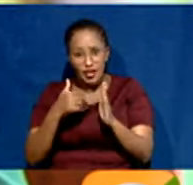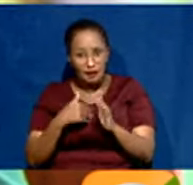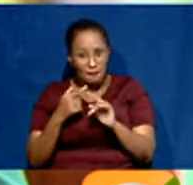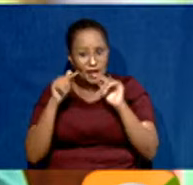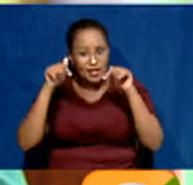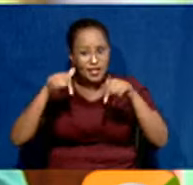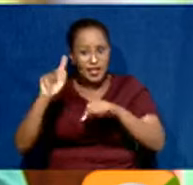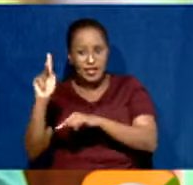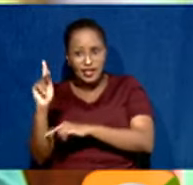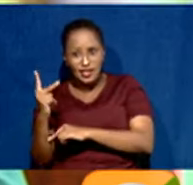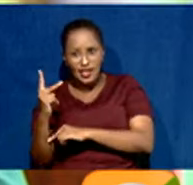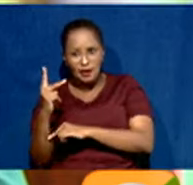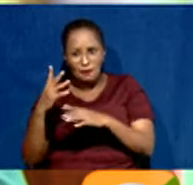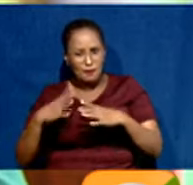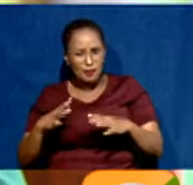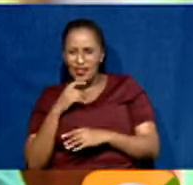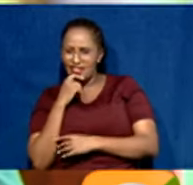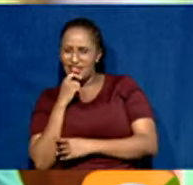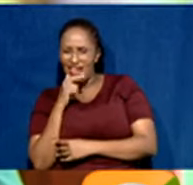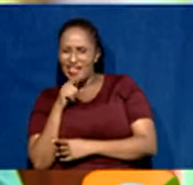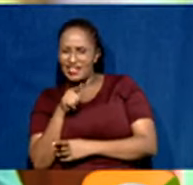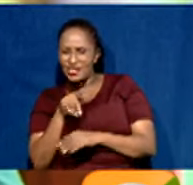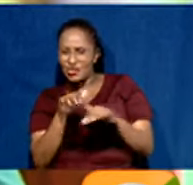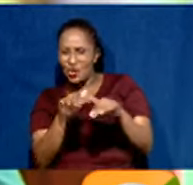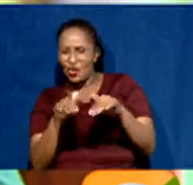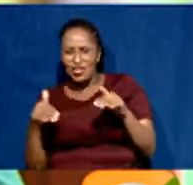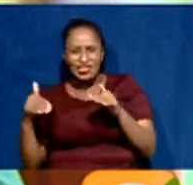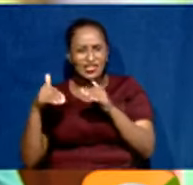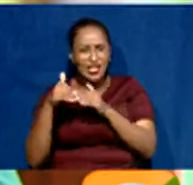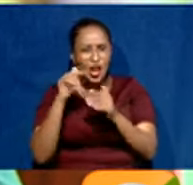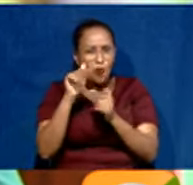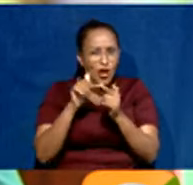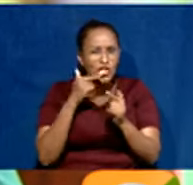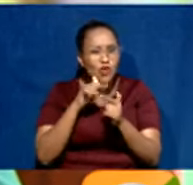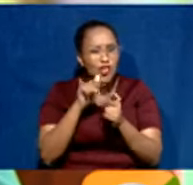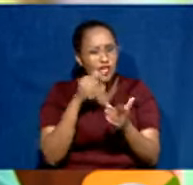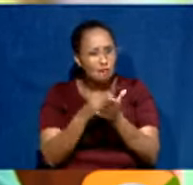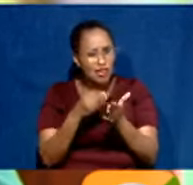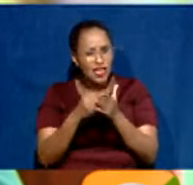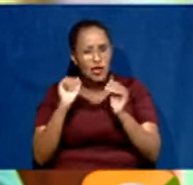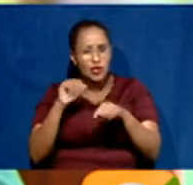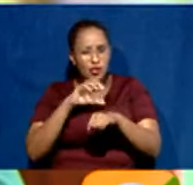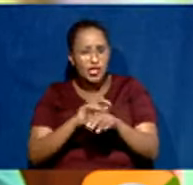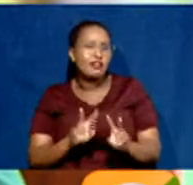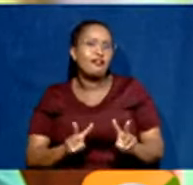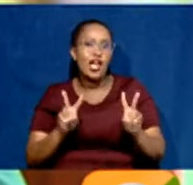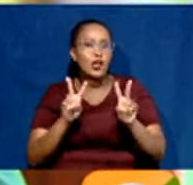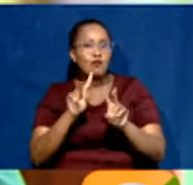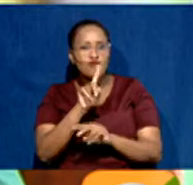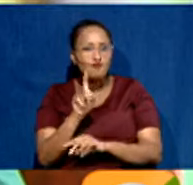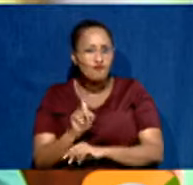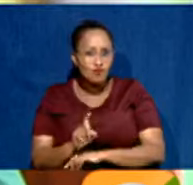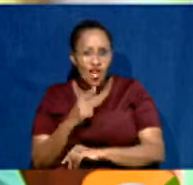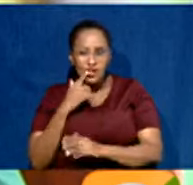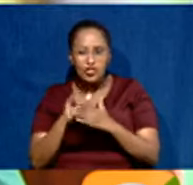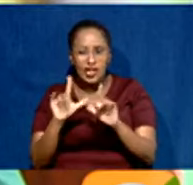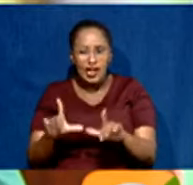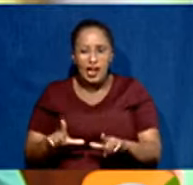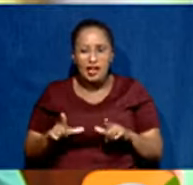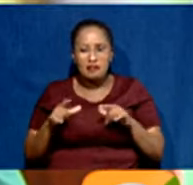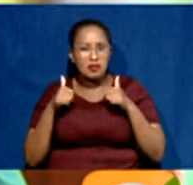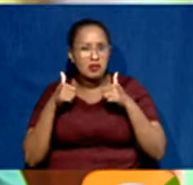Mkenya pale nje anajiuliza, watasubiri hadi lini hii shilingi iweze kupata thamani yake ili maisha yaweze kuwa